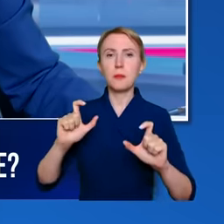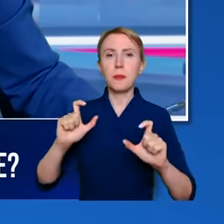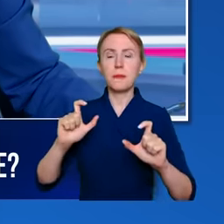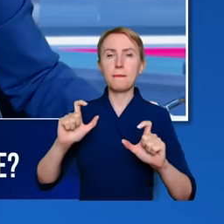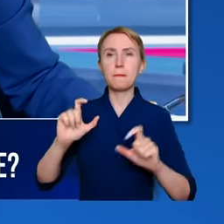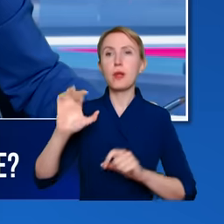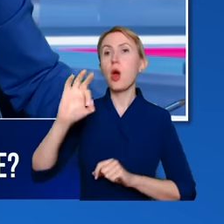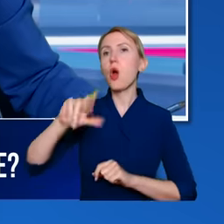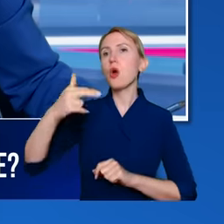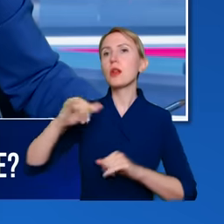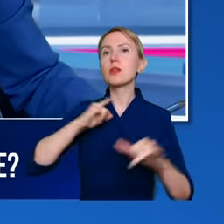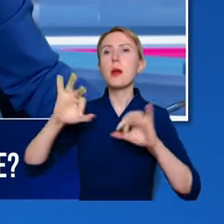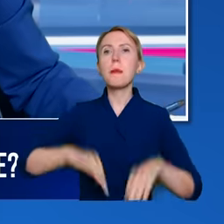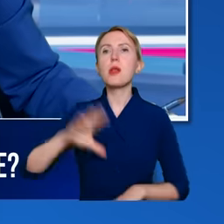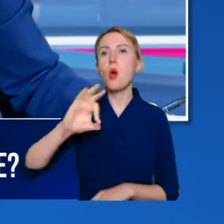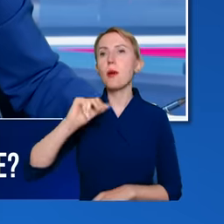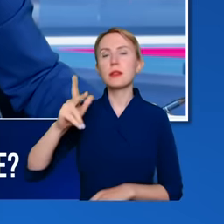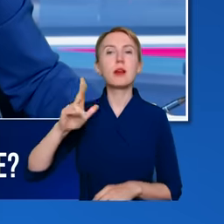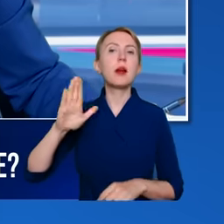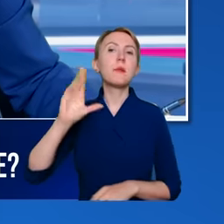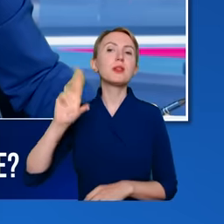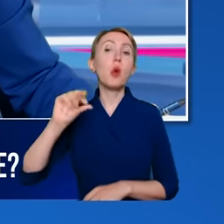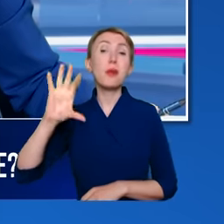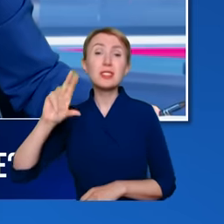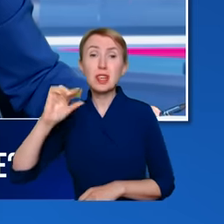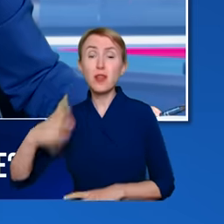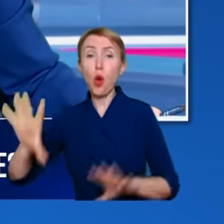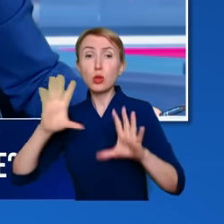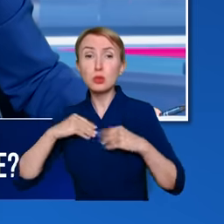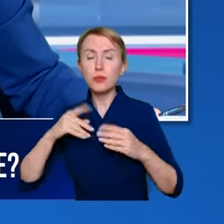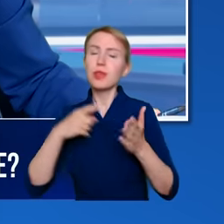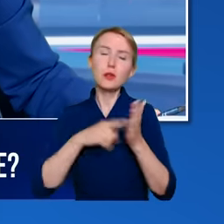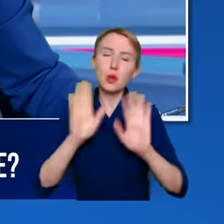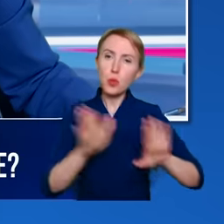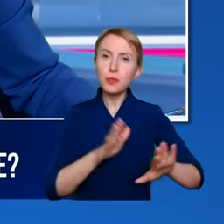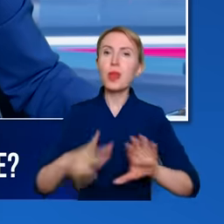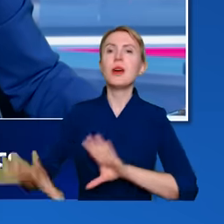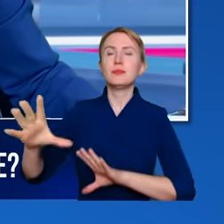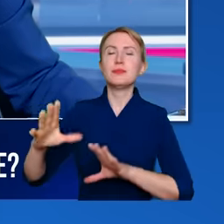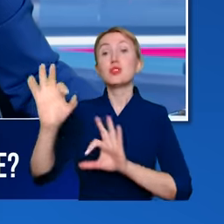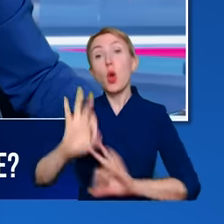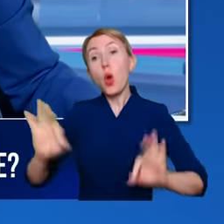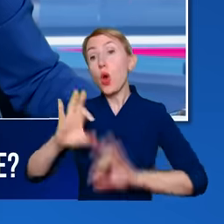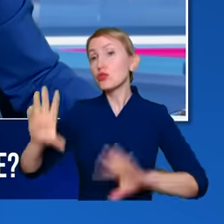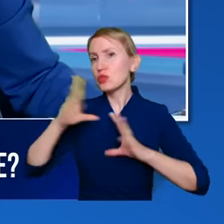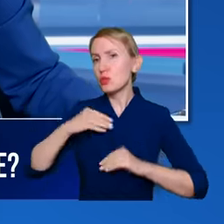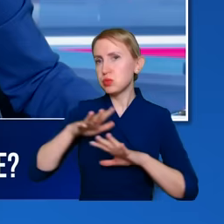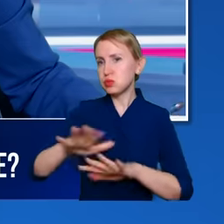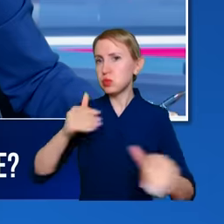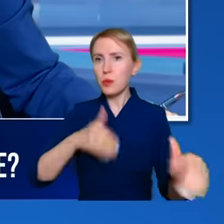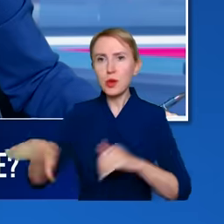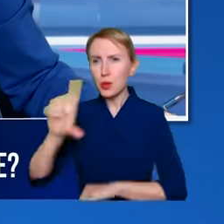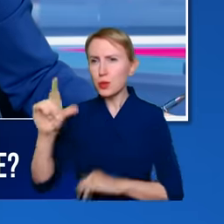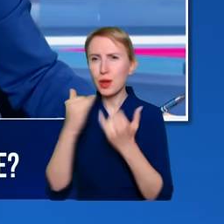Orlenem rządził pan Obajtek, jeszcze Bartłomiej Sienkiewicz dostawał za to jakieś ciężkie, nie za to, przepraszam, dostawał przy tej okazji jakieś ciężkie miliony za różnego